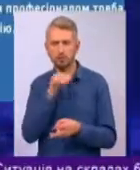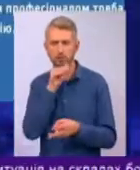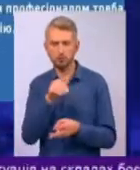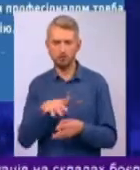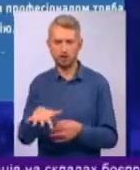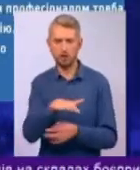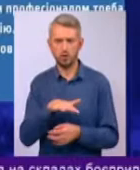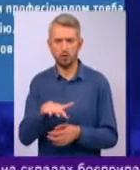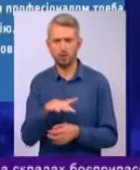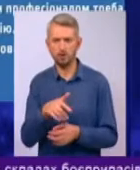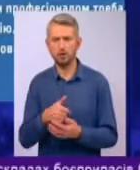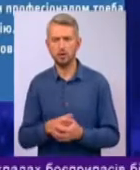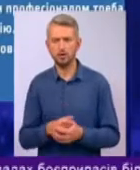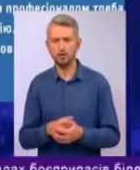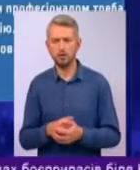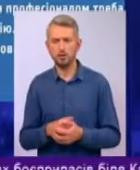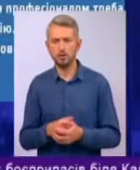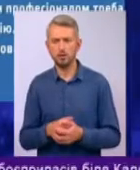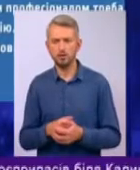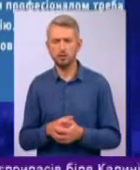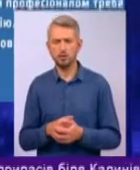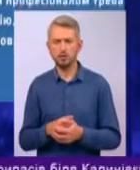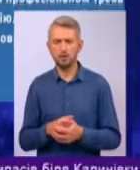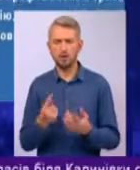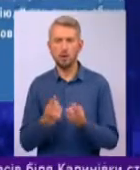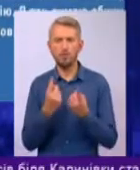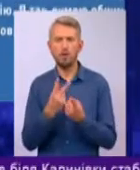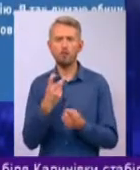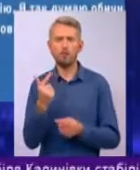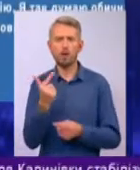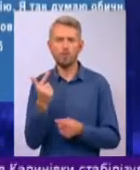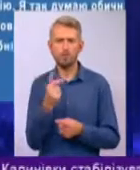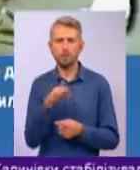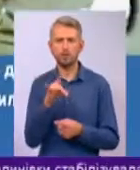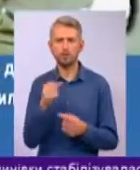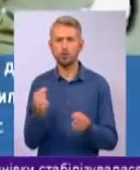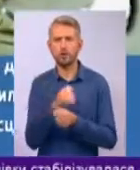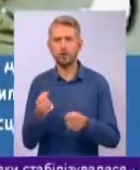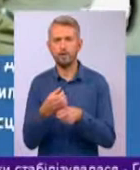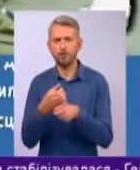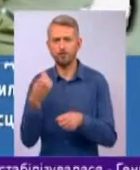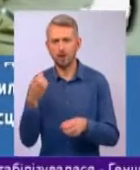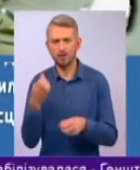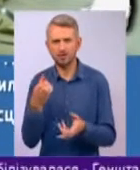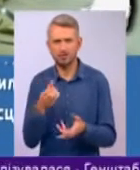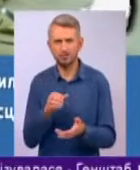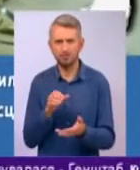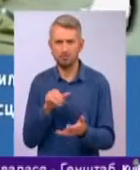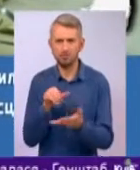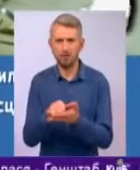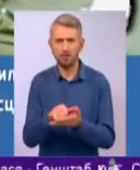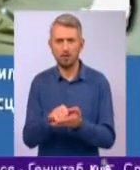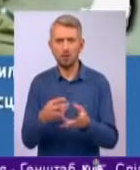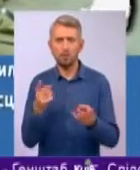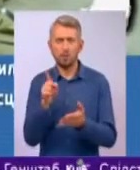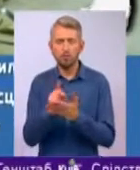думаю, обична маленька 200-грамова тростілова шашка поставлена, ну, потрібно в місці,